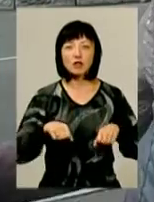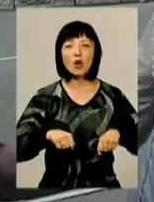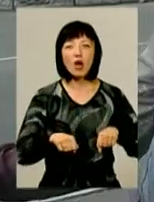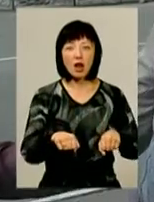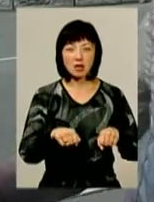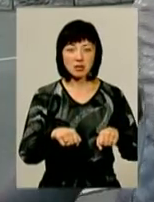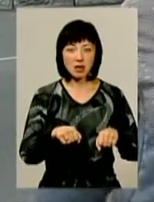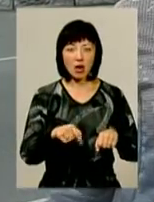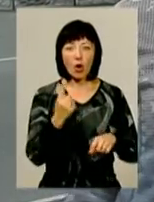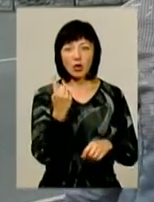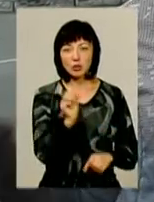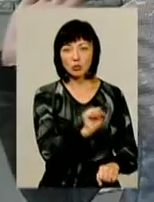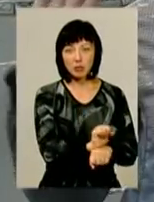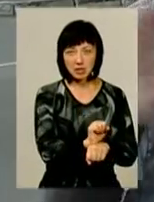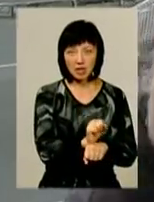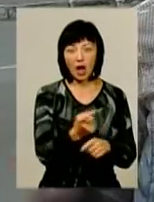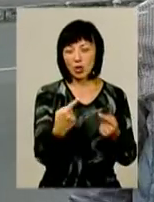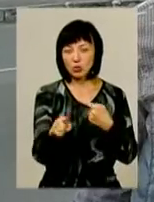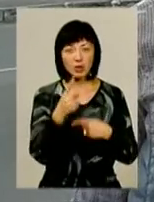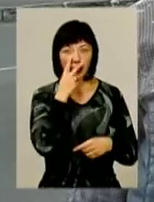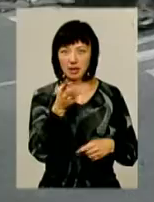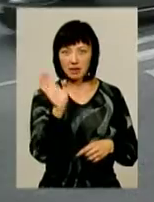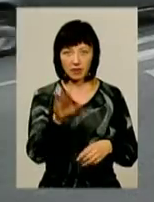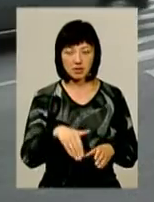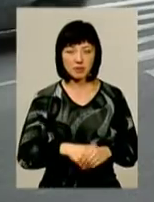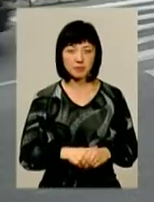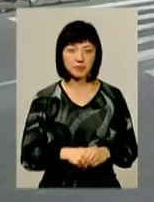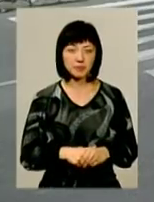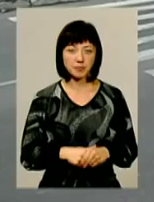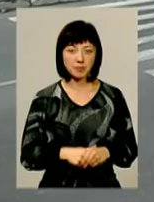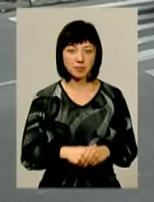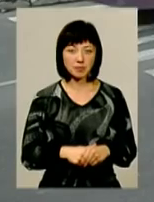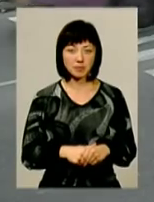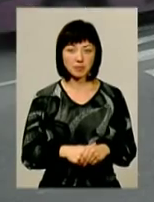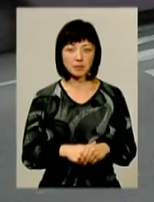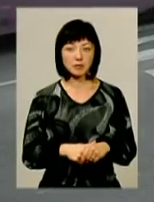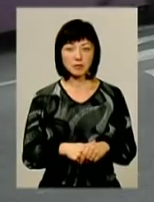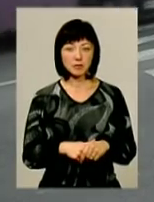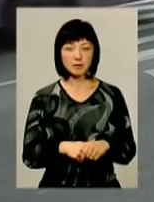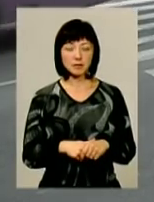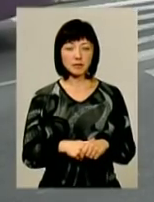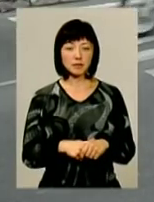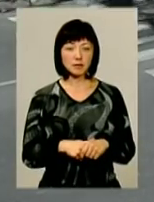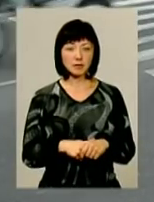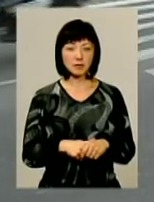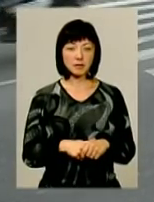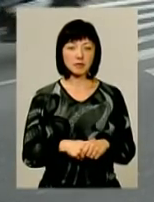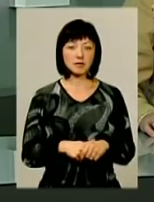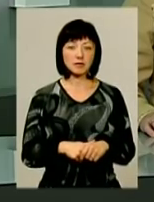коляскою тако станеш, одні зупиняться, ці їдуть, навіть не дивляться. Дарина Денисенко, Максим Захарченко для інформаційного випуску.